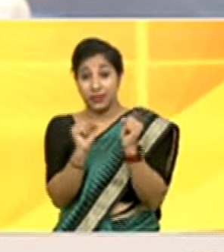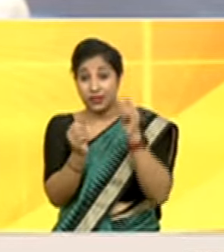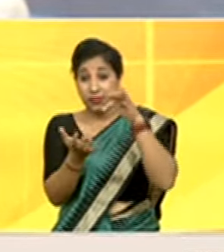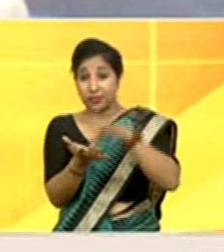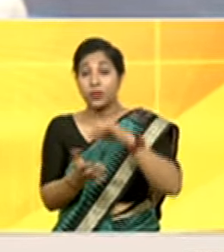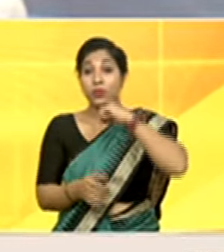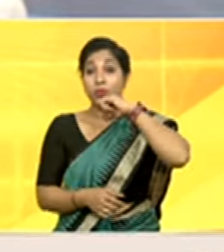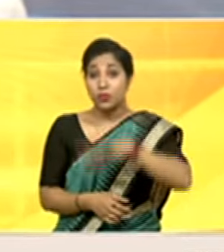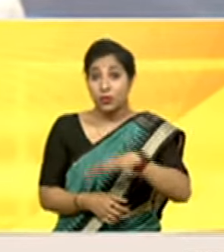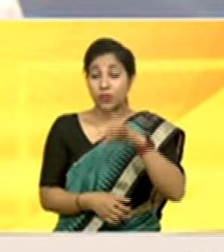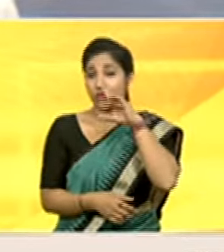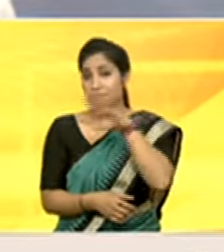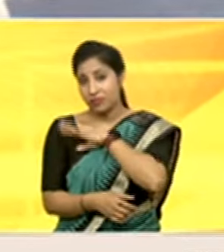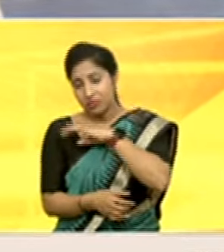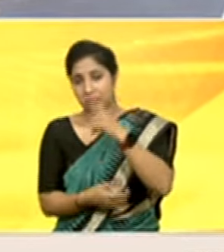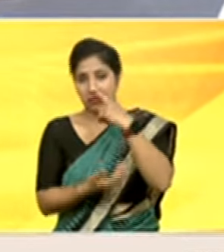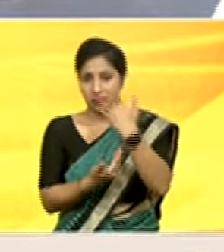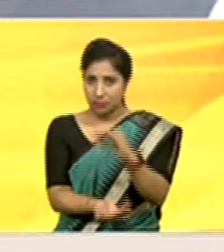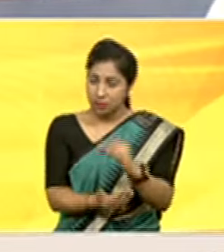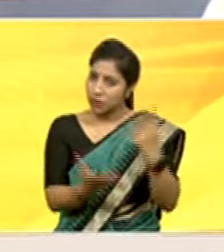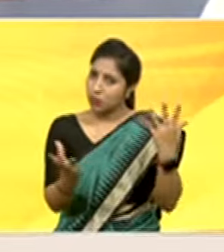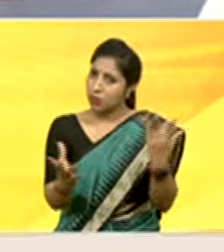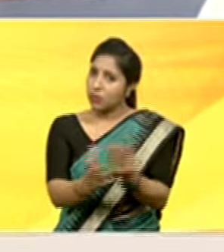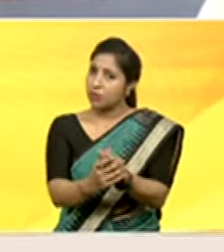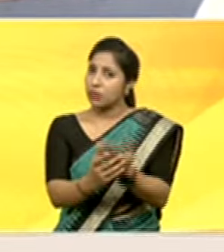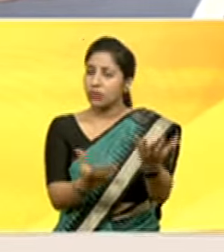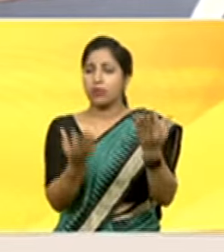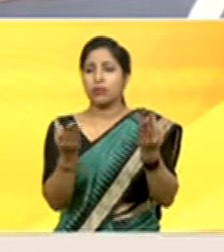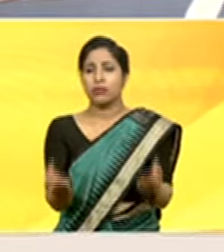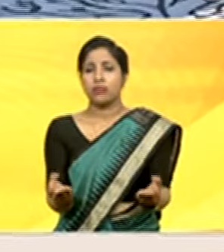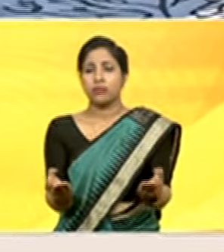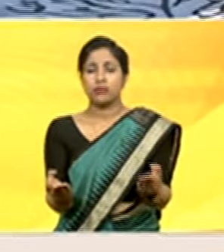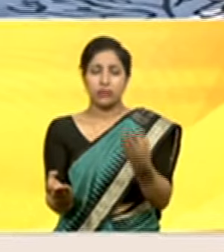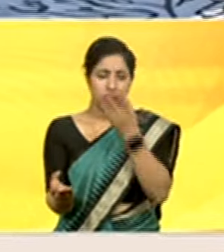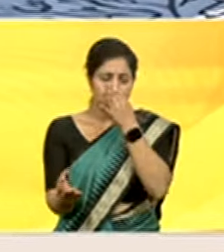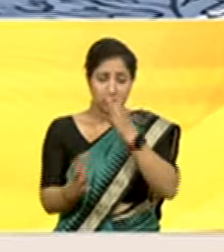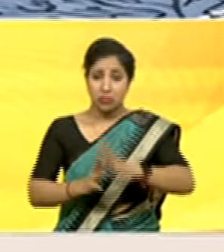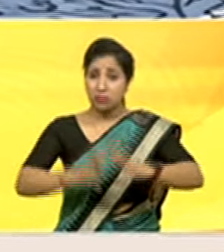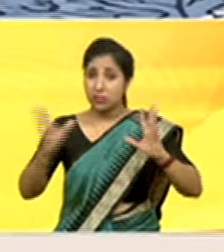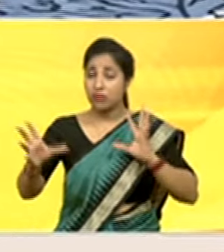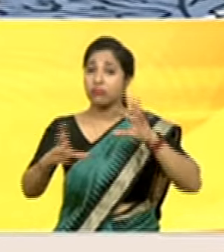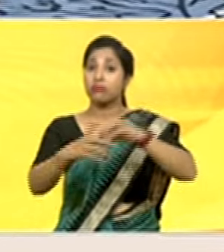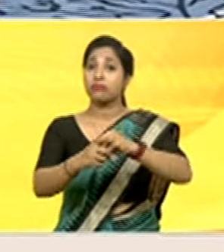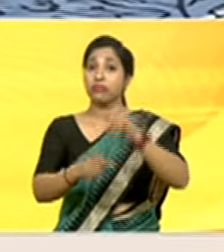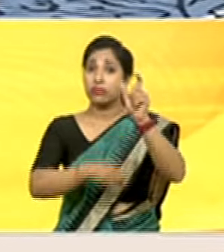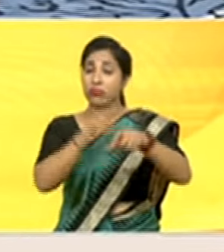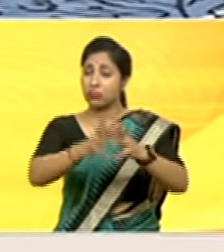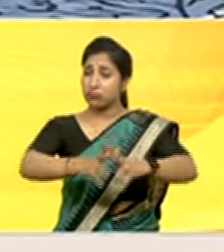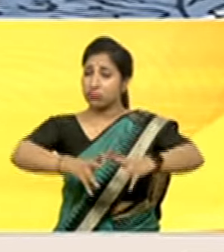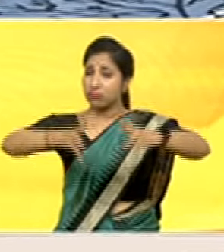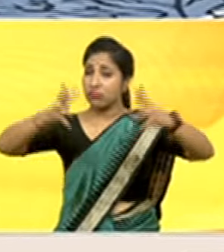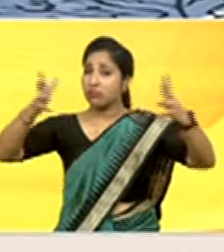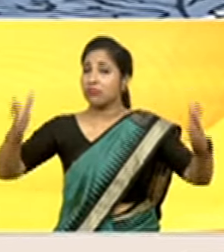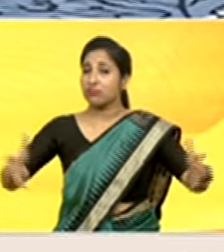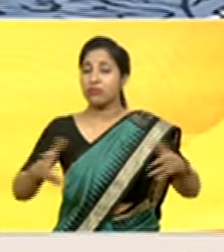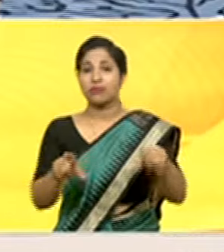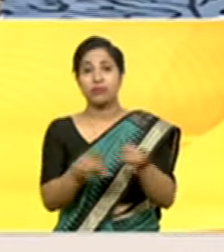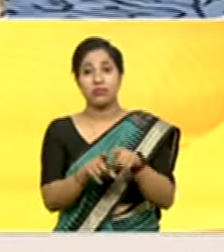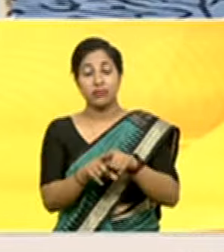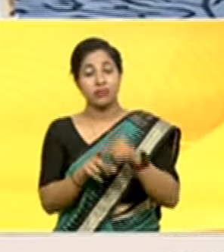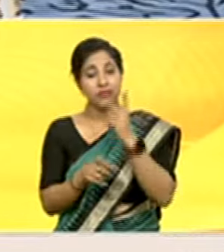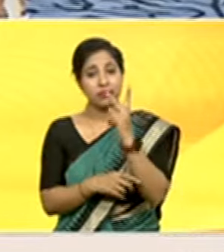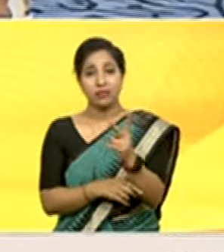बहनों बेटियों ने भी योग दिवस में बढ़ चटकर के हिस्सा लिया जैसे